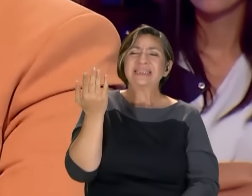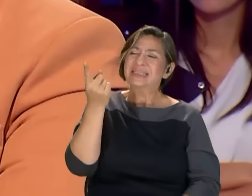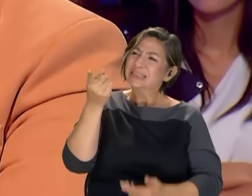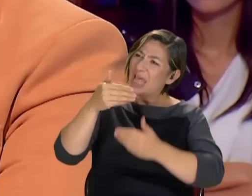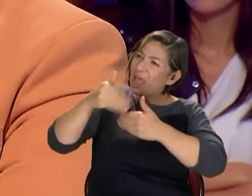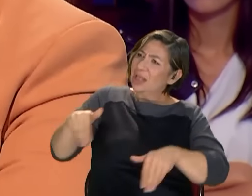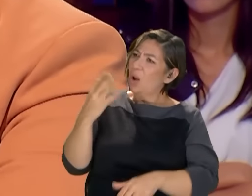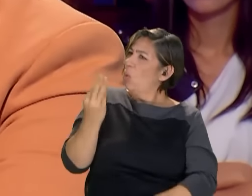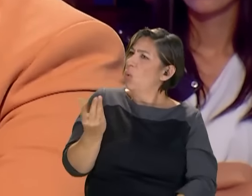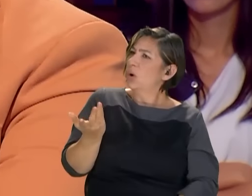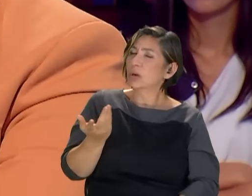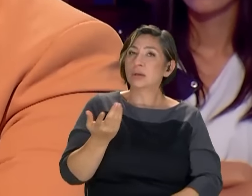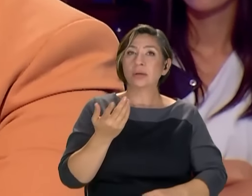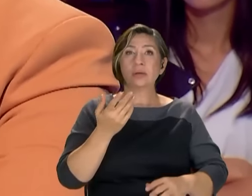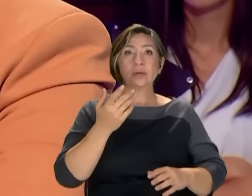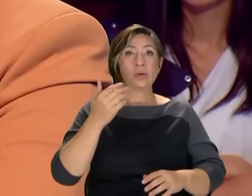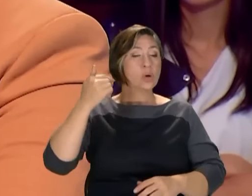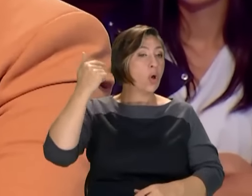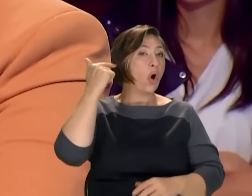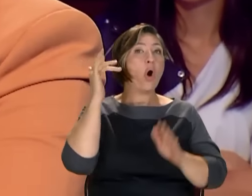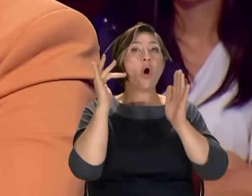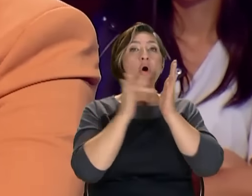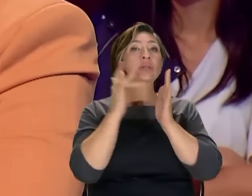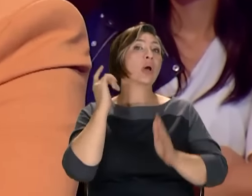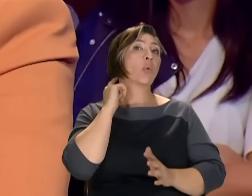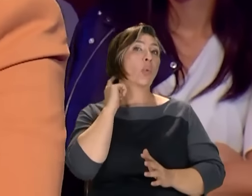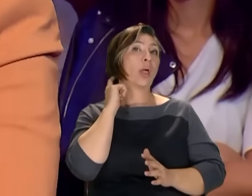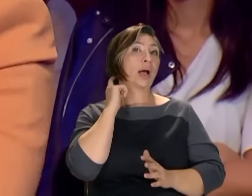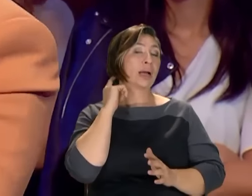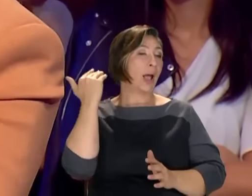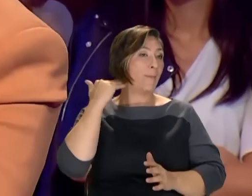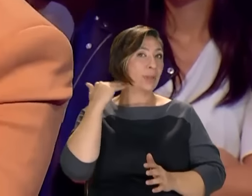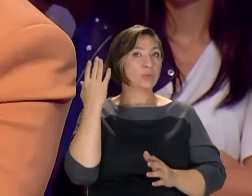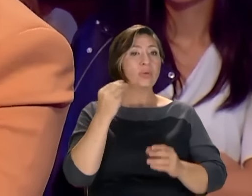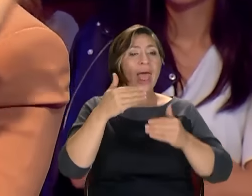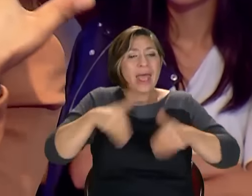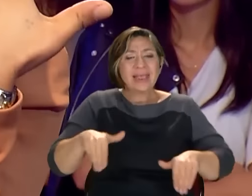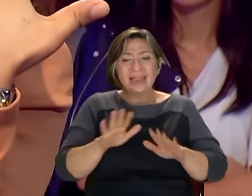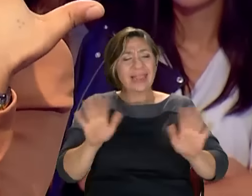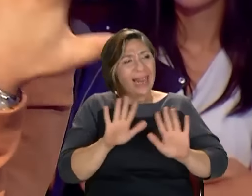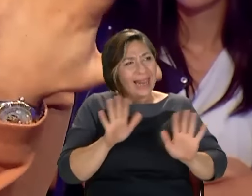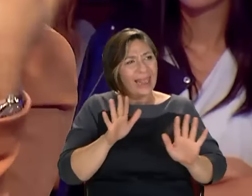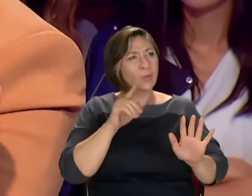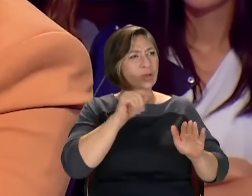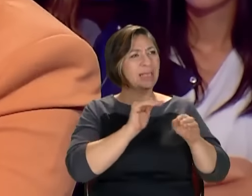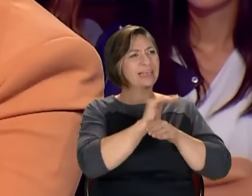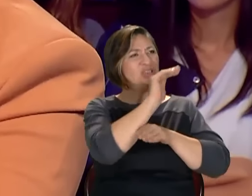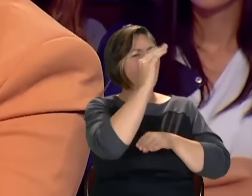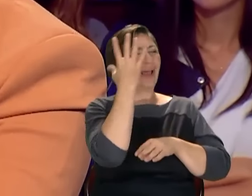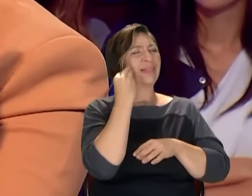Nasıl engel olabilir size? Orta kulak, işte ameliyat oldum hocam. Engel aslında değil de bu insan